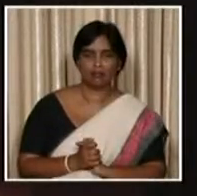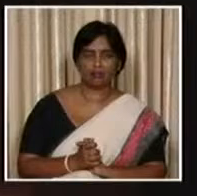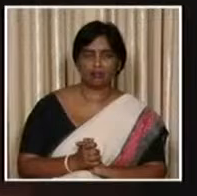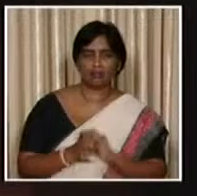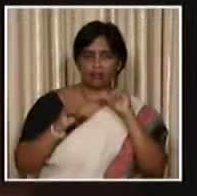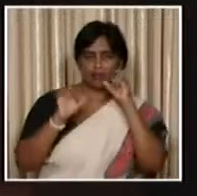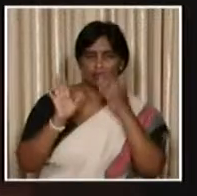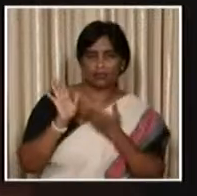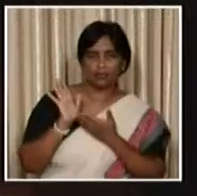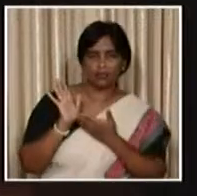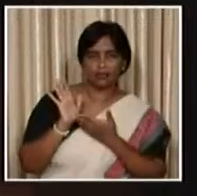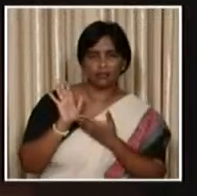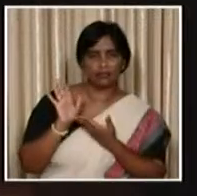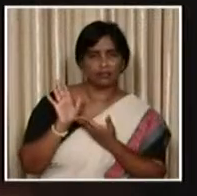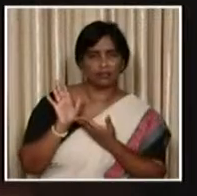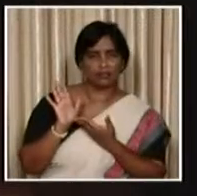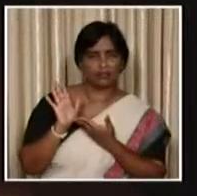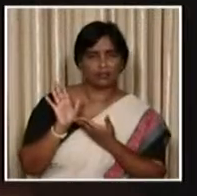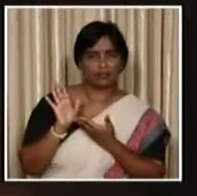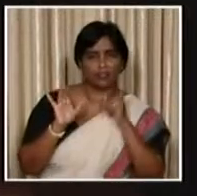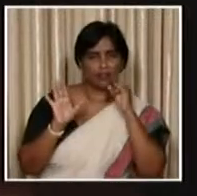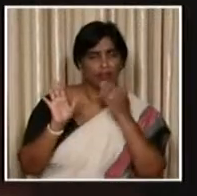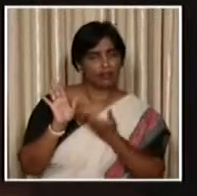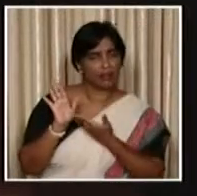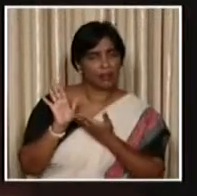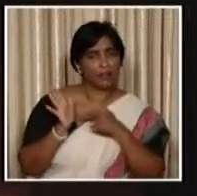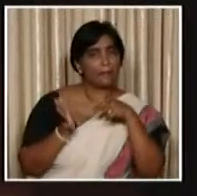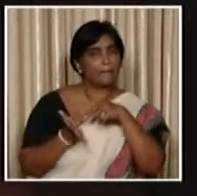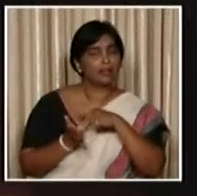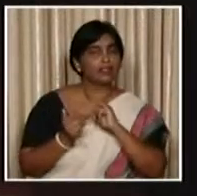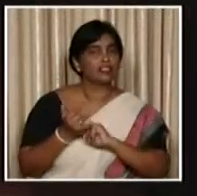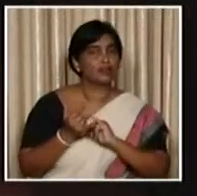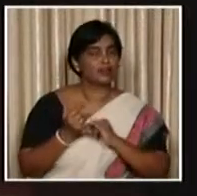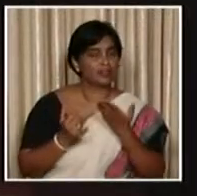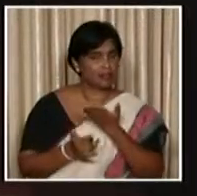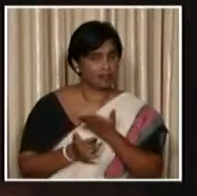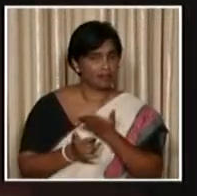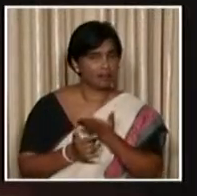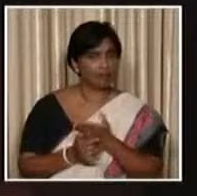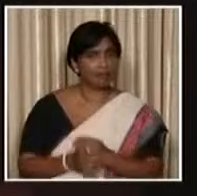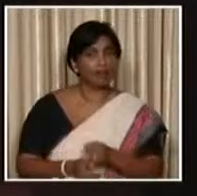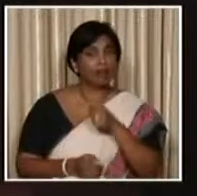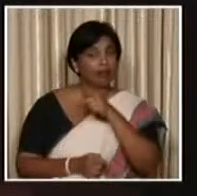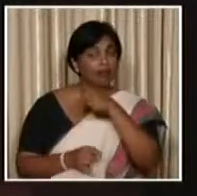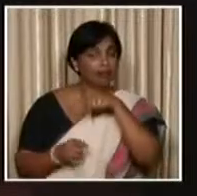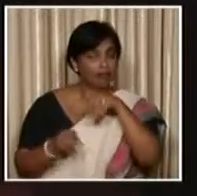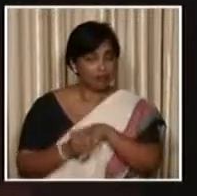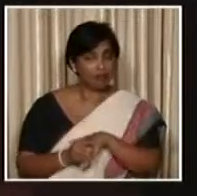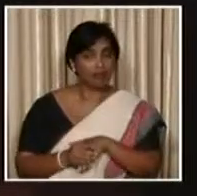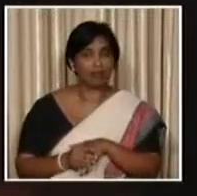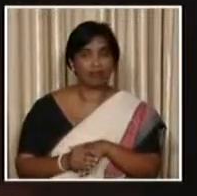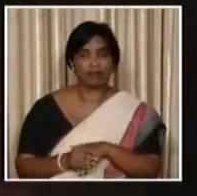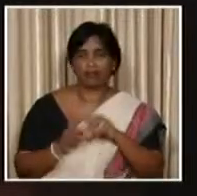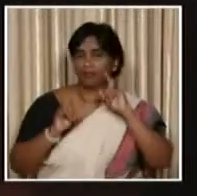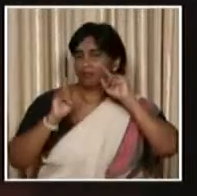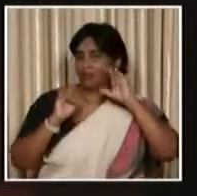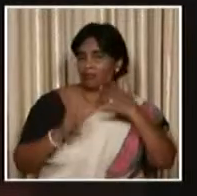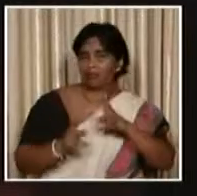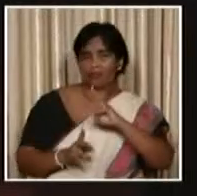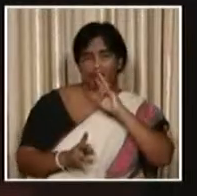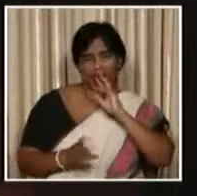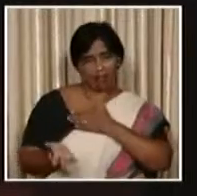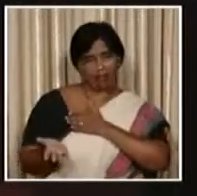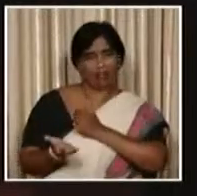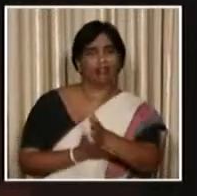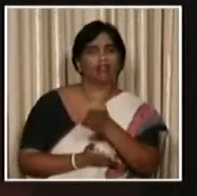මෙන්න පින්තූරේ. මෙන්න පින්තූරේ මැද ඉන්නේ ශම්මිසිල්ල. දැන් ඔබතුමා මේ සභාවට ඇවිල්ලා මම දන්නේ නැහැ කවුරු හරි මොනවා